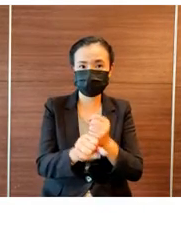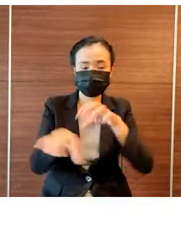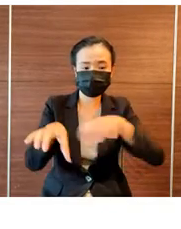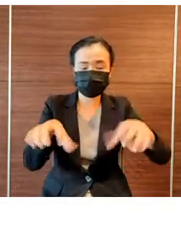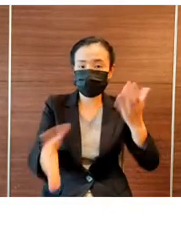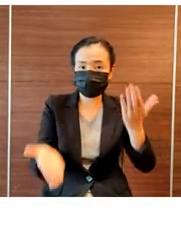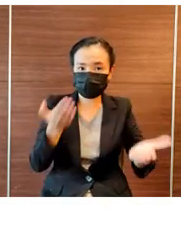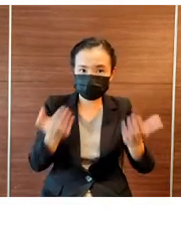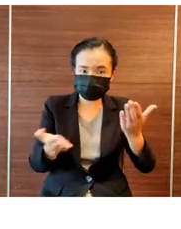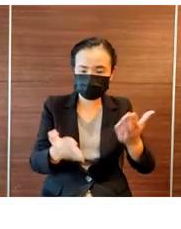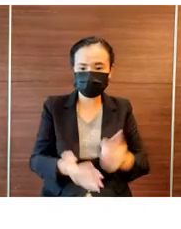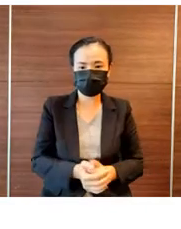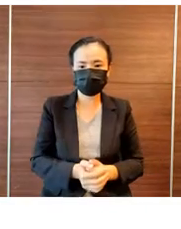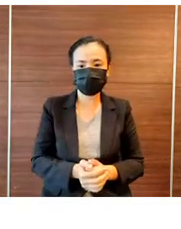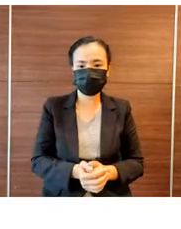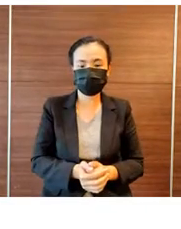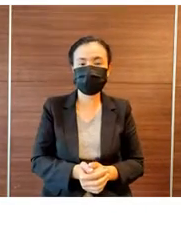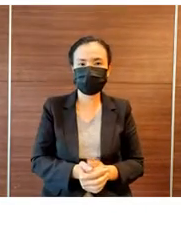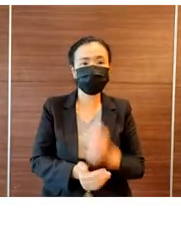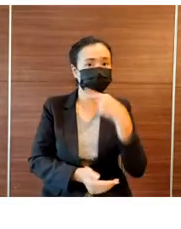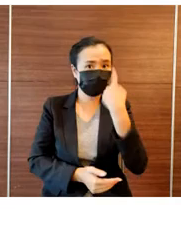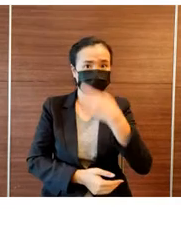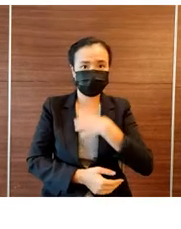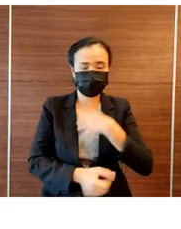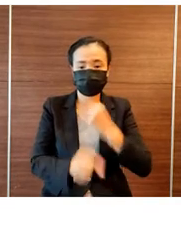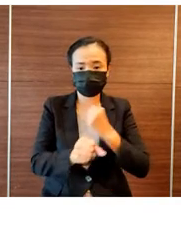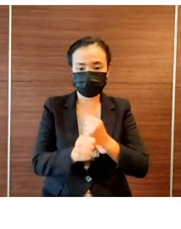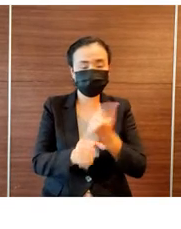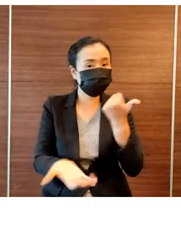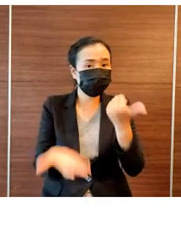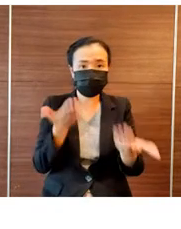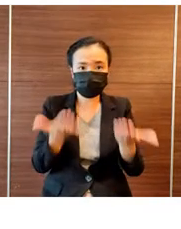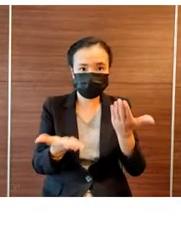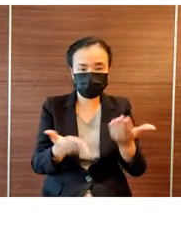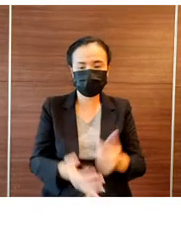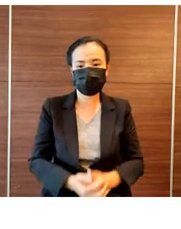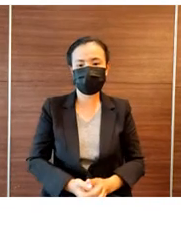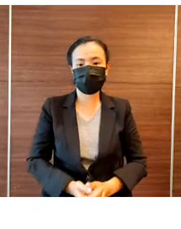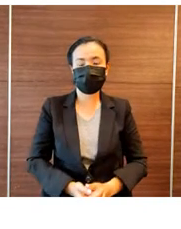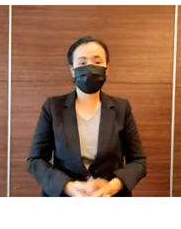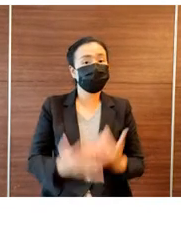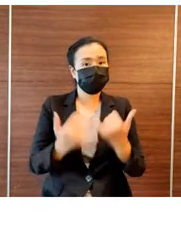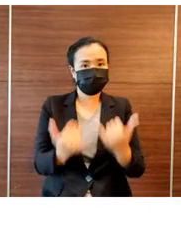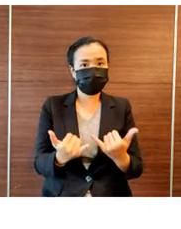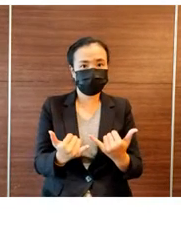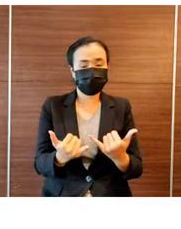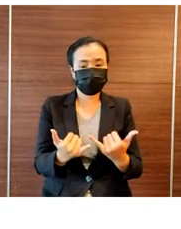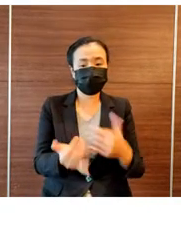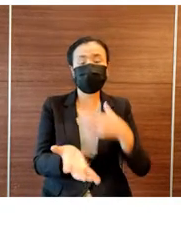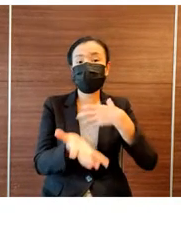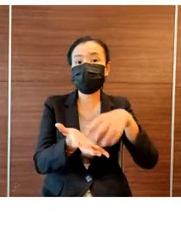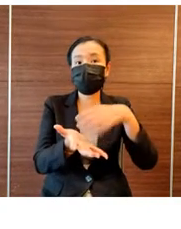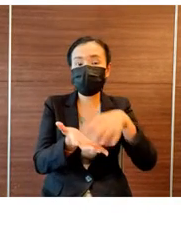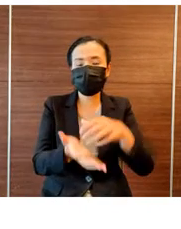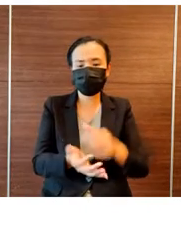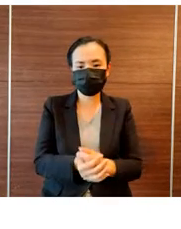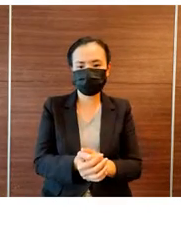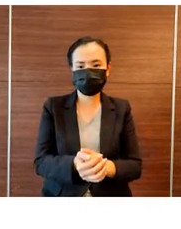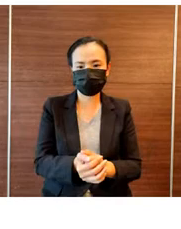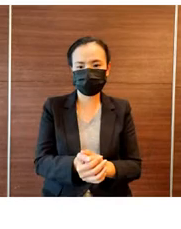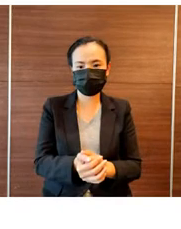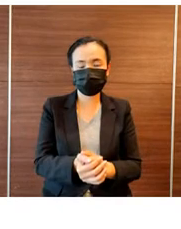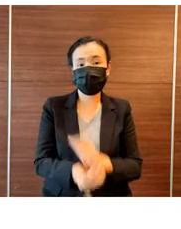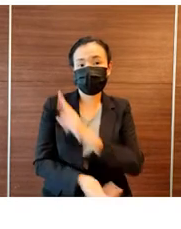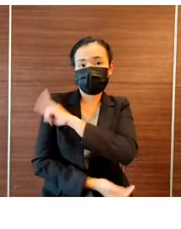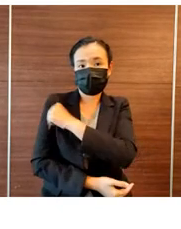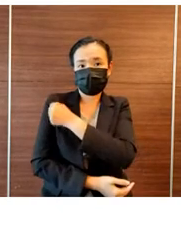ยก็ยกมาเลยใครอยากทำใครอยากเข้านะครับตอนนี้อันนี้ผมแอบเล่าให้ฟังแล้วกันผมไปเรียนที่คณะแพทยธรรมศาสตร์เน